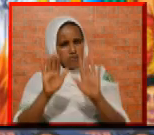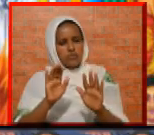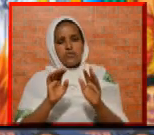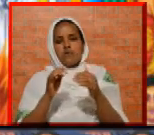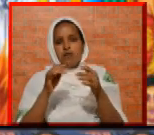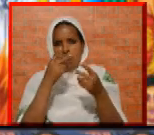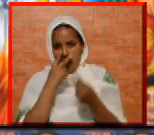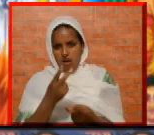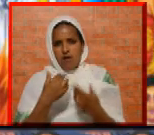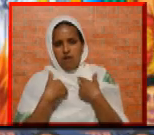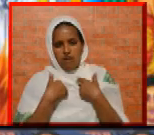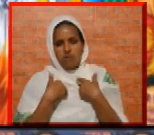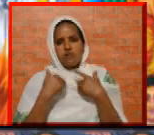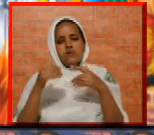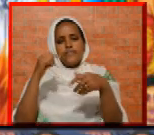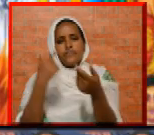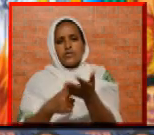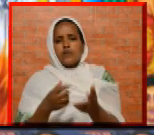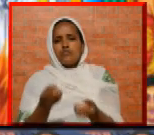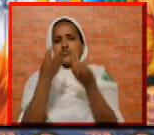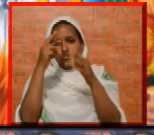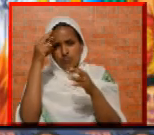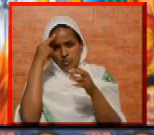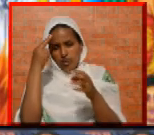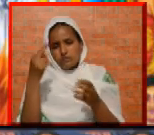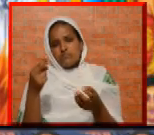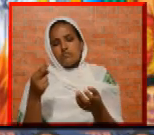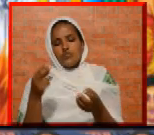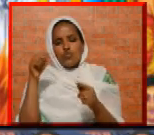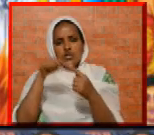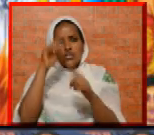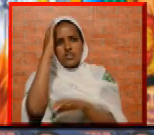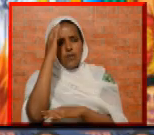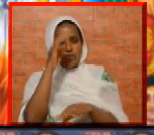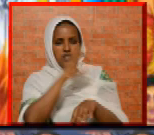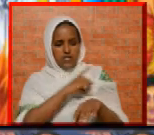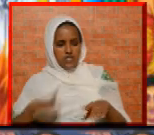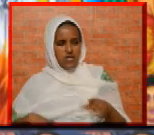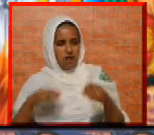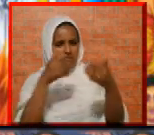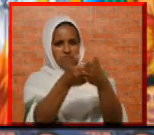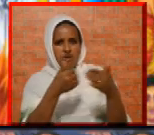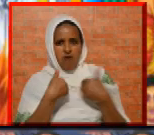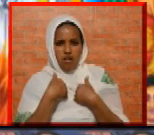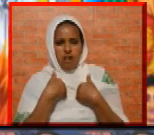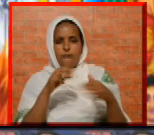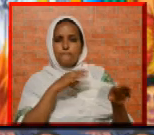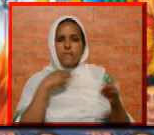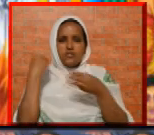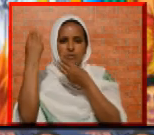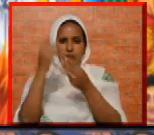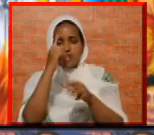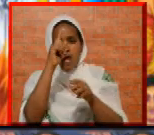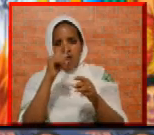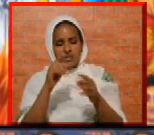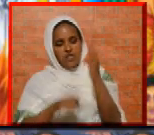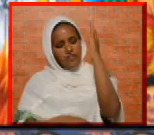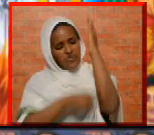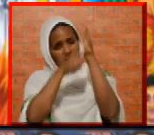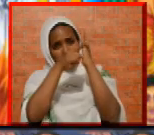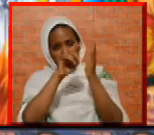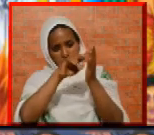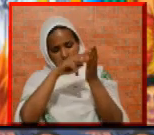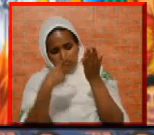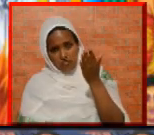ታምራቱ ይታያል። በዚያ አማካኝነት ብዙ ምእመናን ወደ እግዚአብሔር ይቀርባሉ። በሰማይታት ሞት አንድ